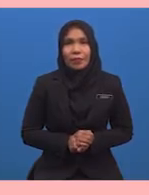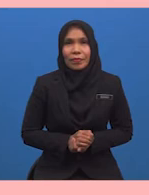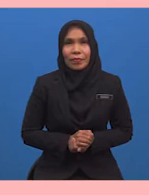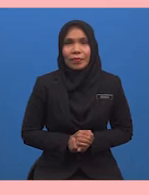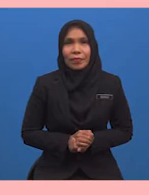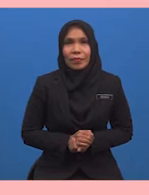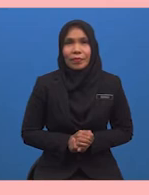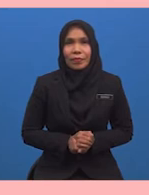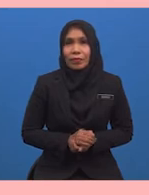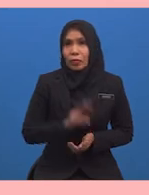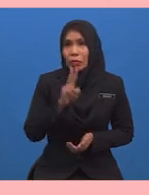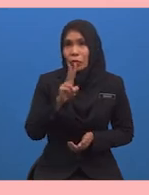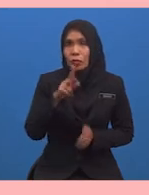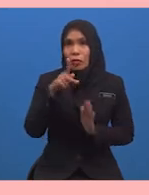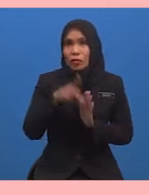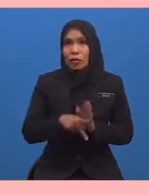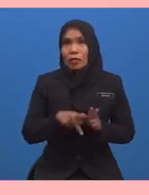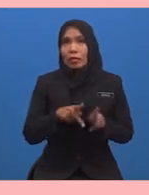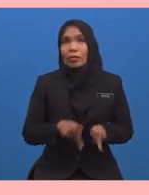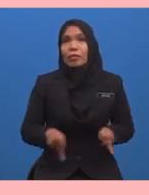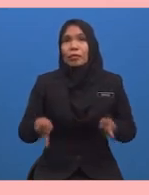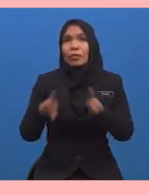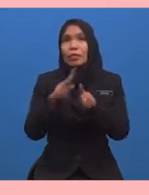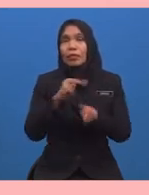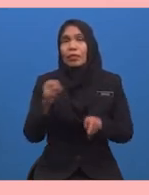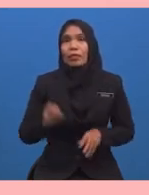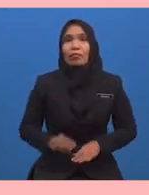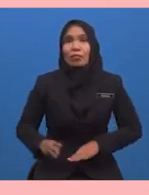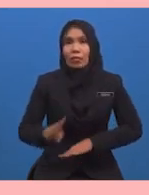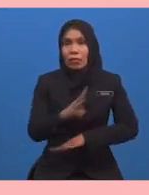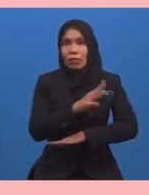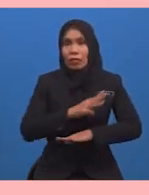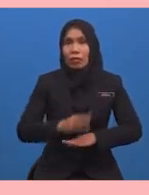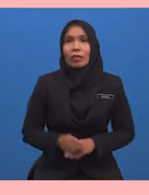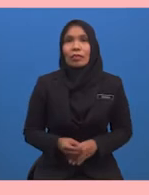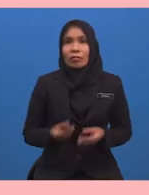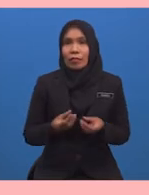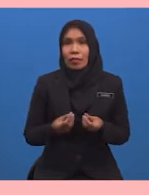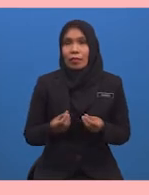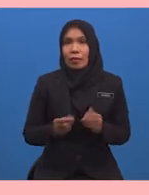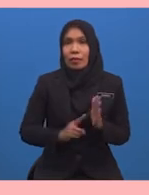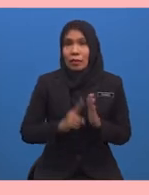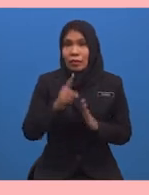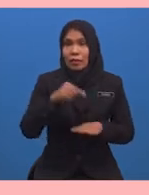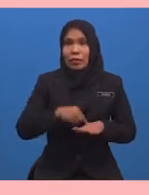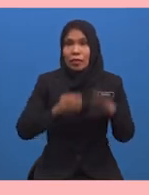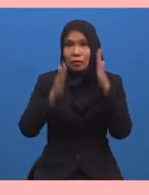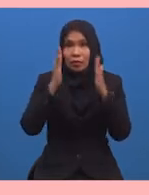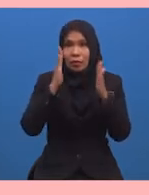Huraikan dua kepentingan kawasan tanah tinggi di Malaysia.